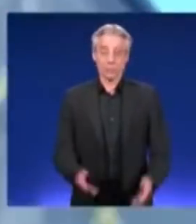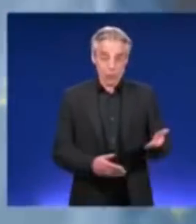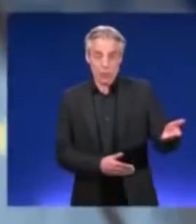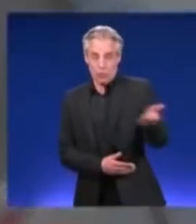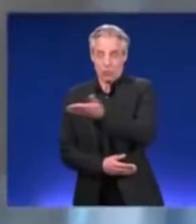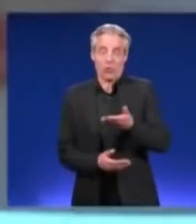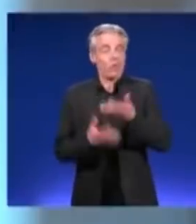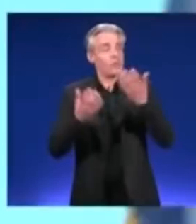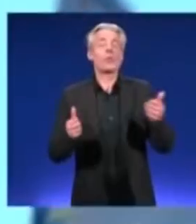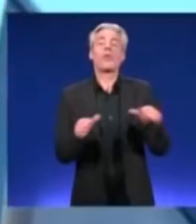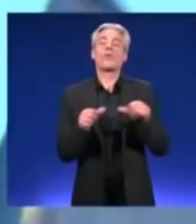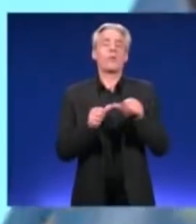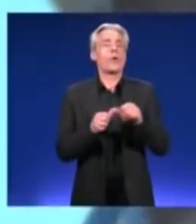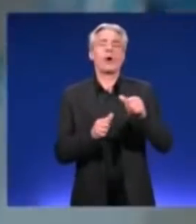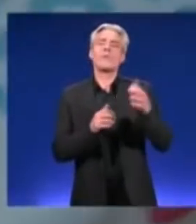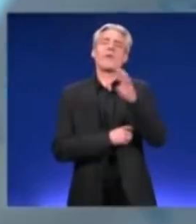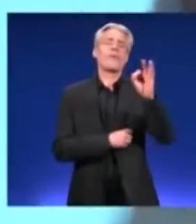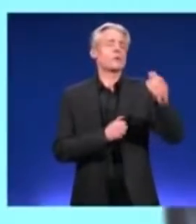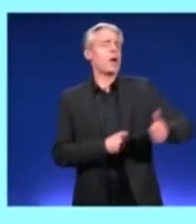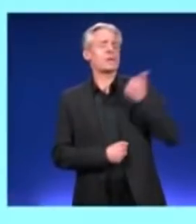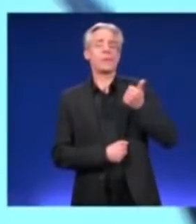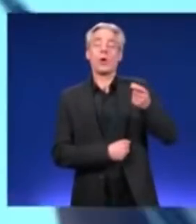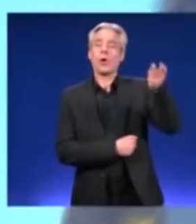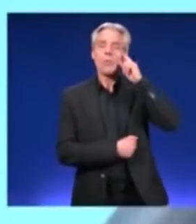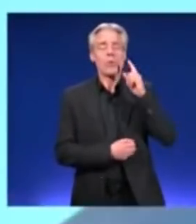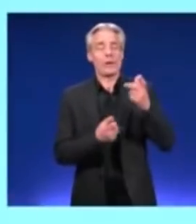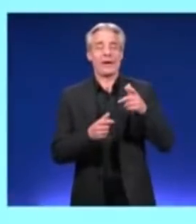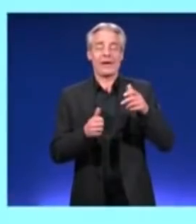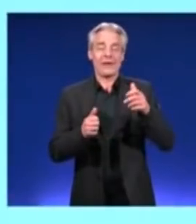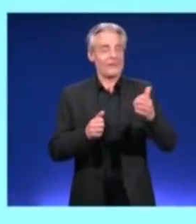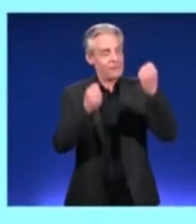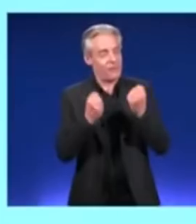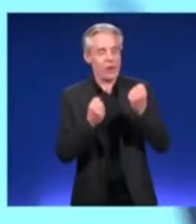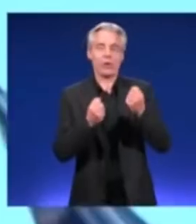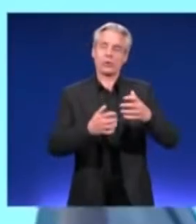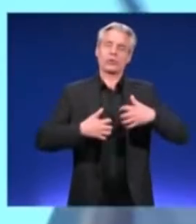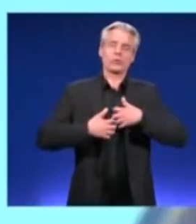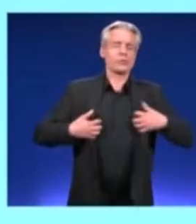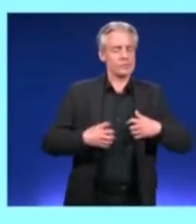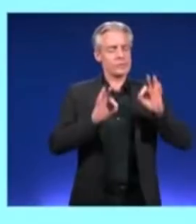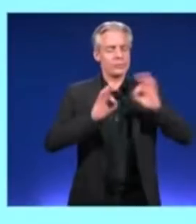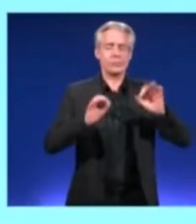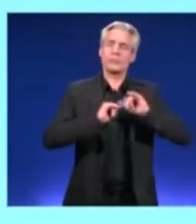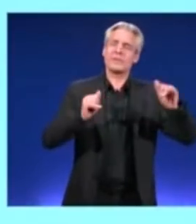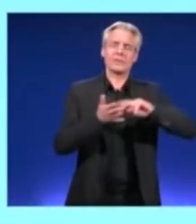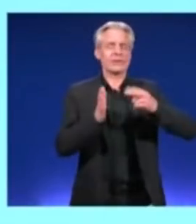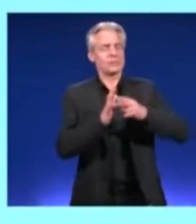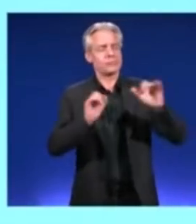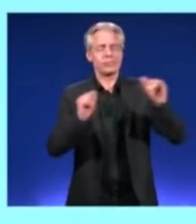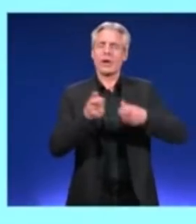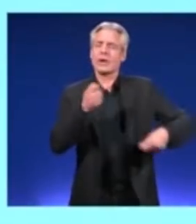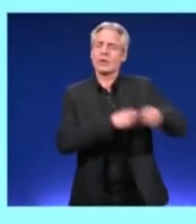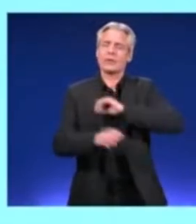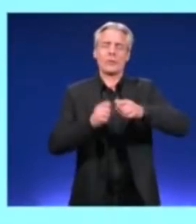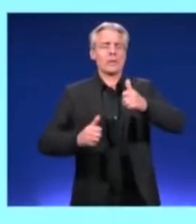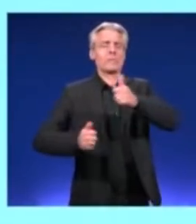Voulons-nous d'une France indépendante parce que forte sur le plan scientifique, technologique, économique